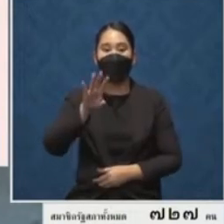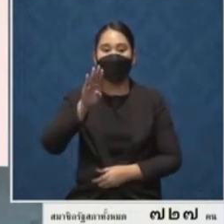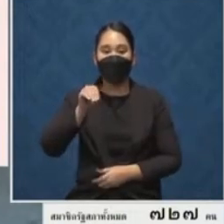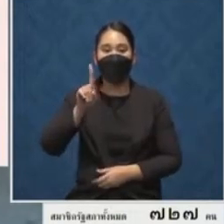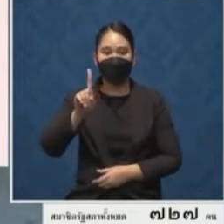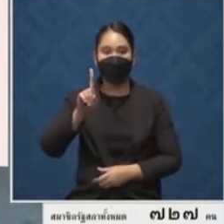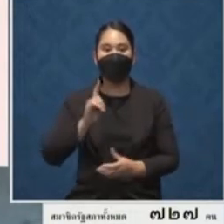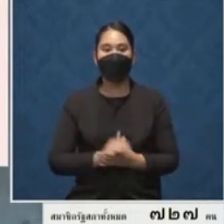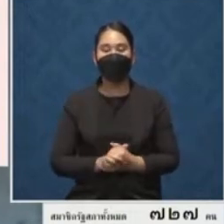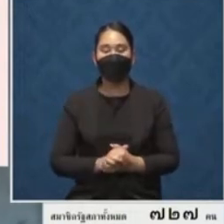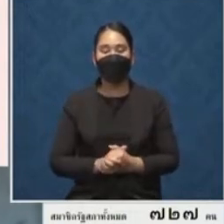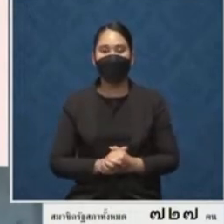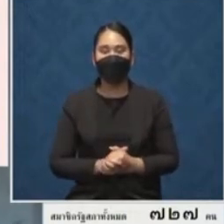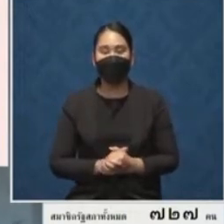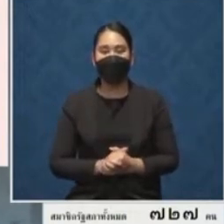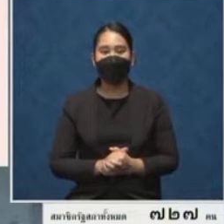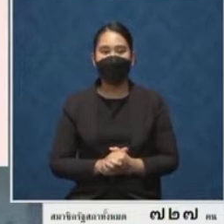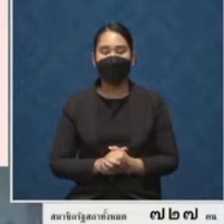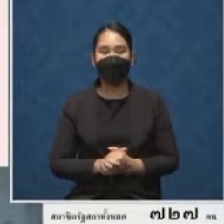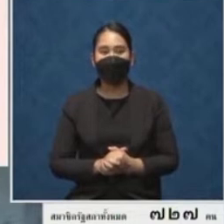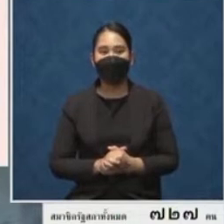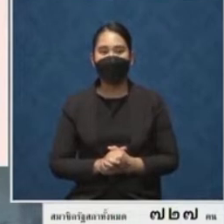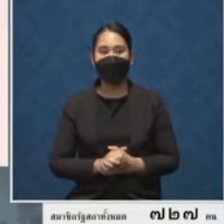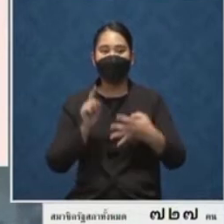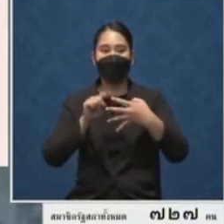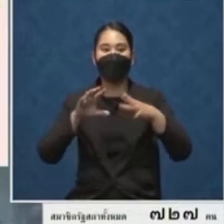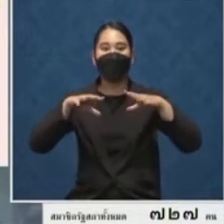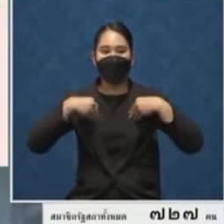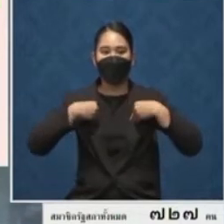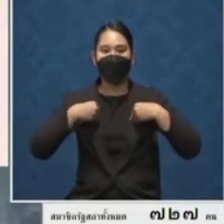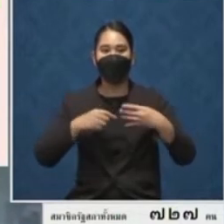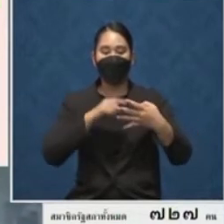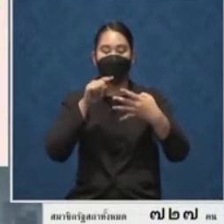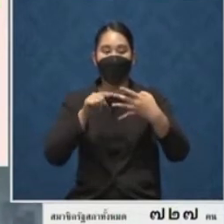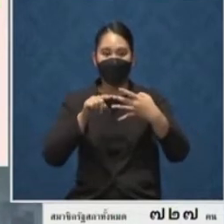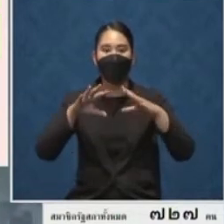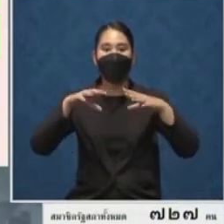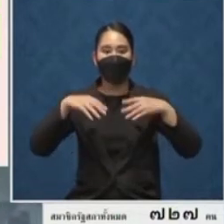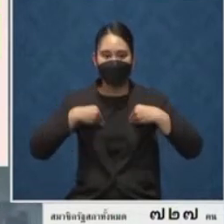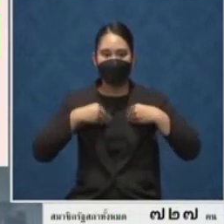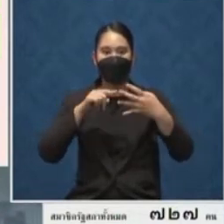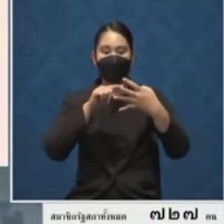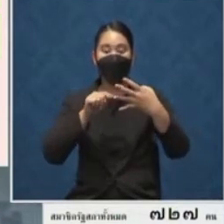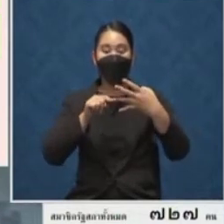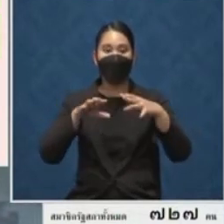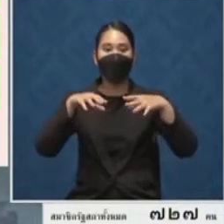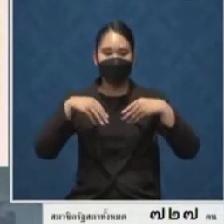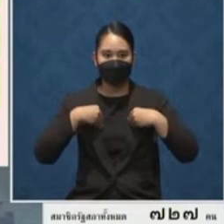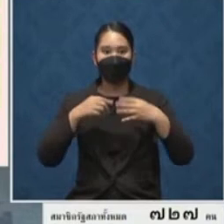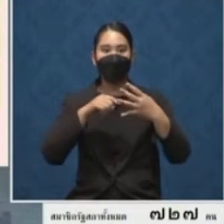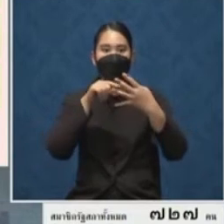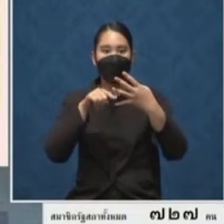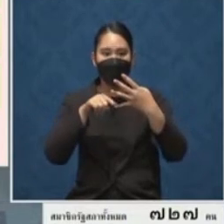าดป้องขัน 1รับหลักการ2รับหลักการ3รับหลักการและ4